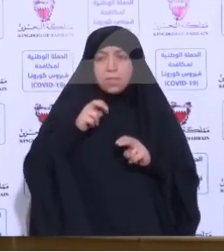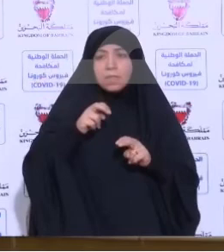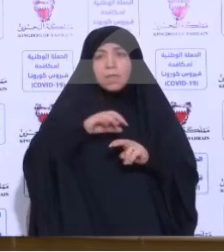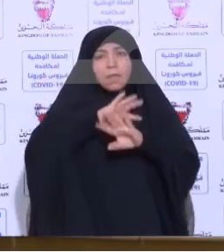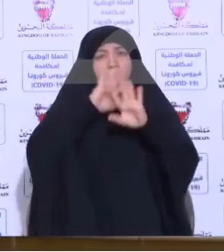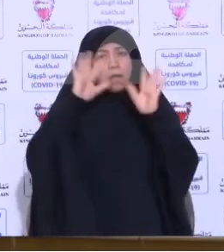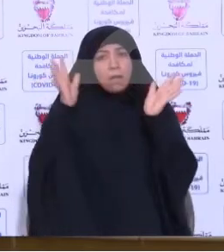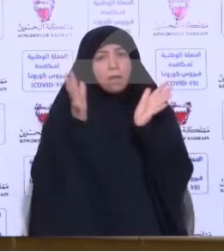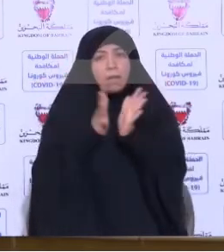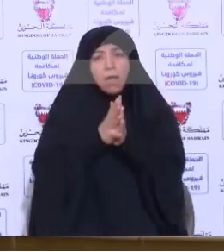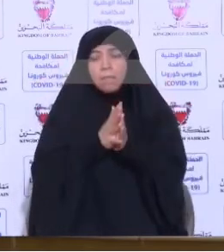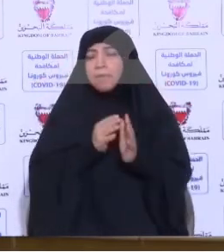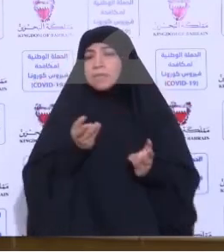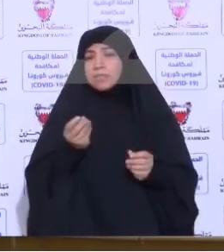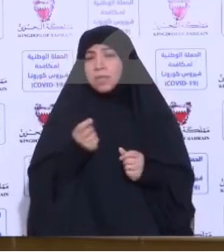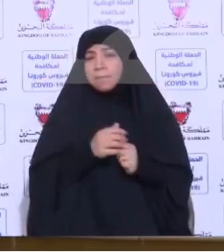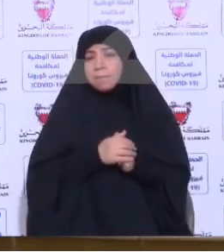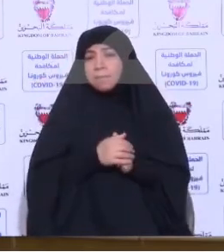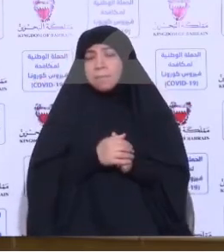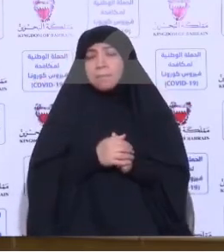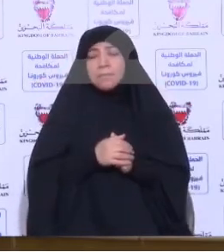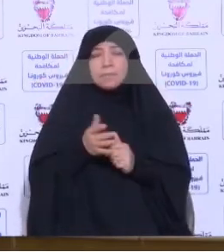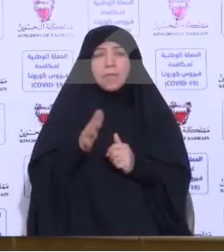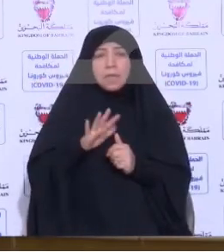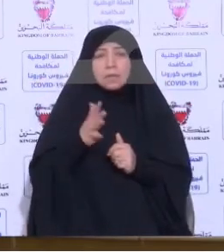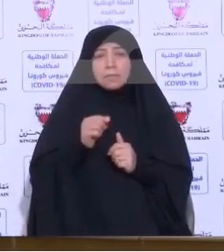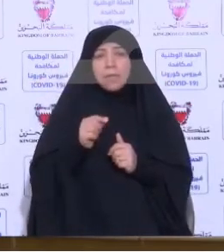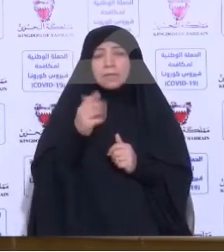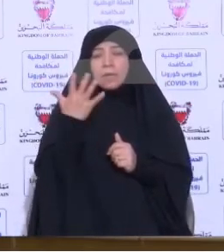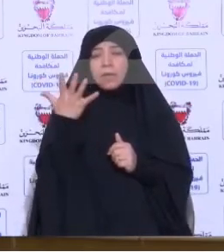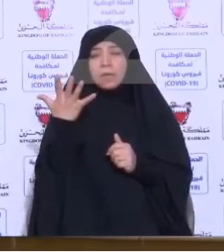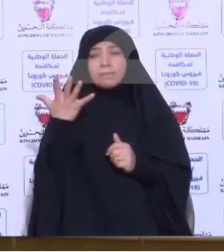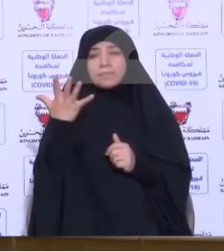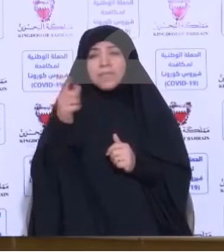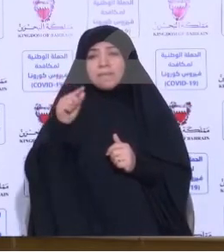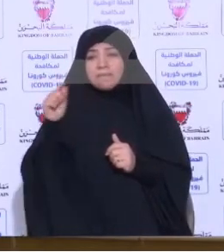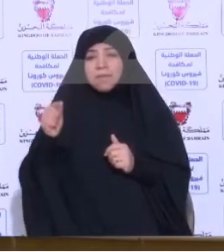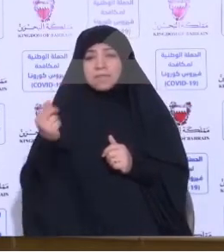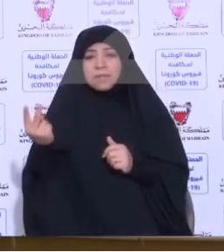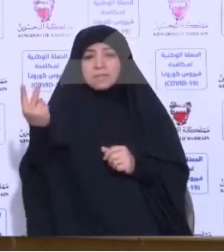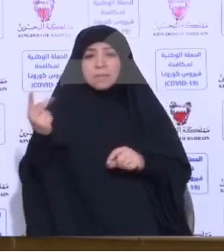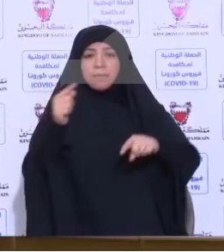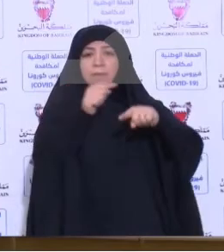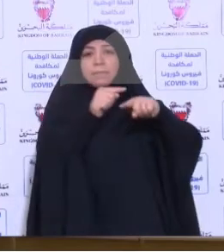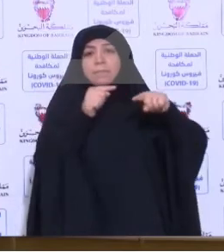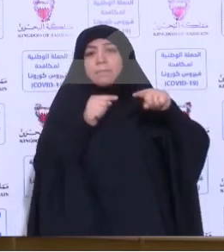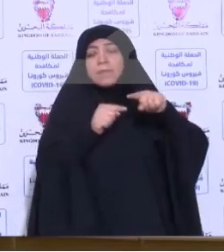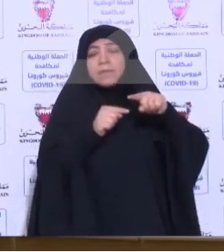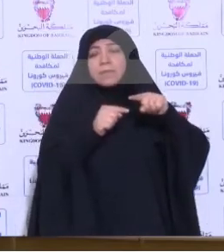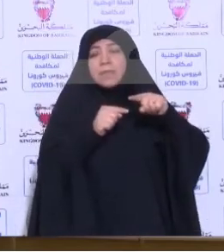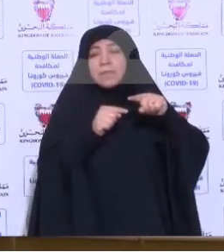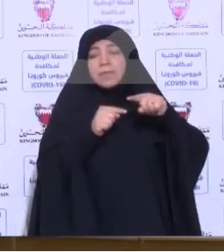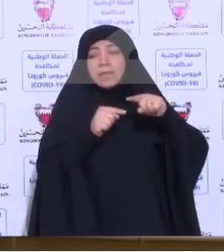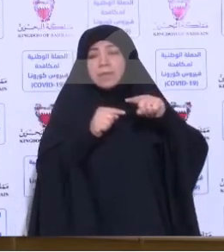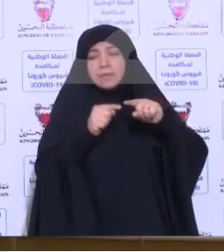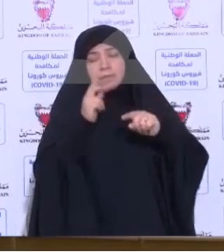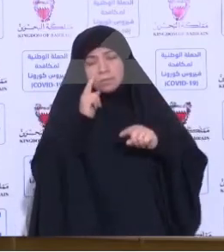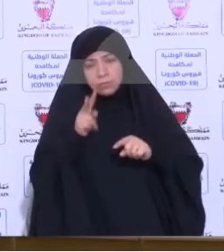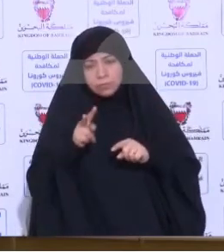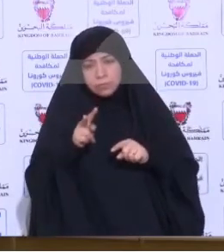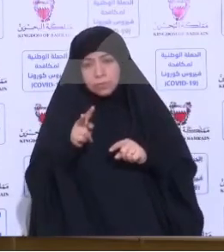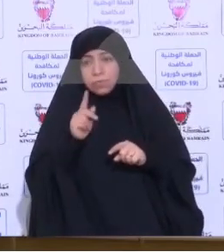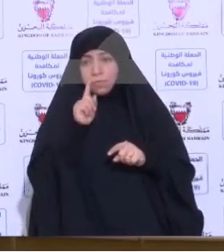العدد الكلي في مملكة البحرين ما بين 5.7% إلى 9%. يدل